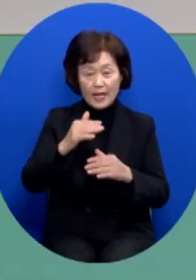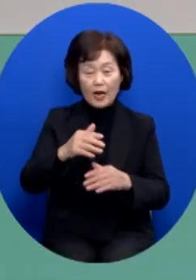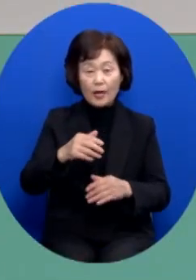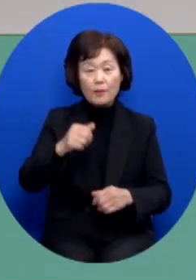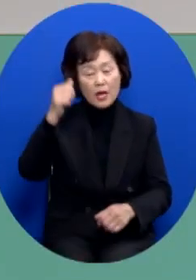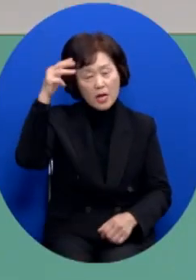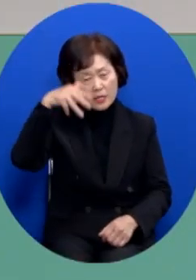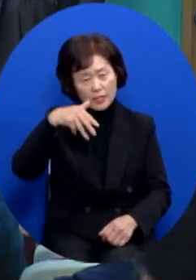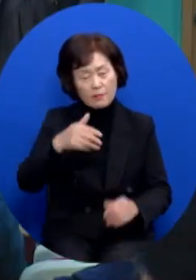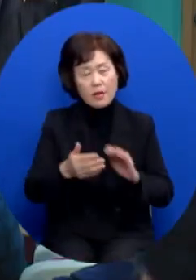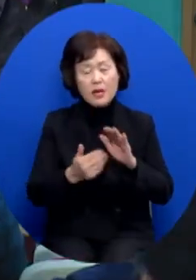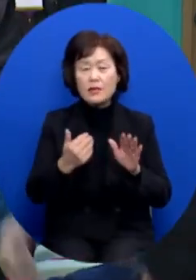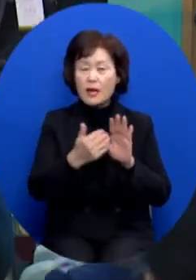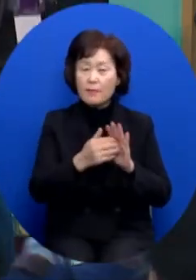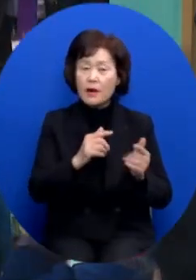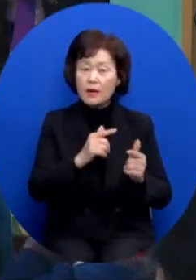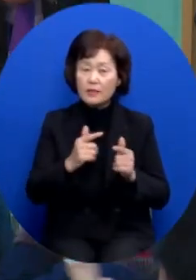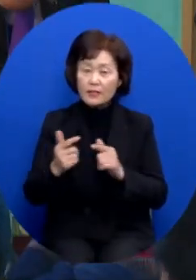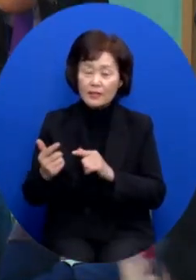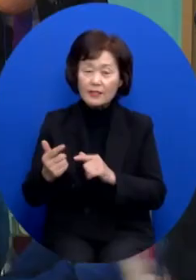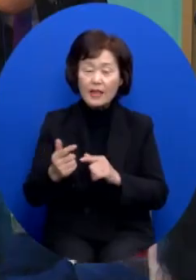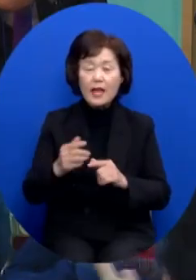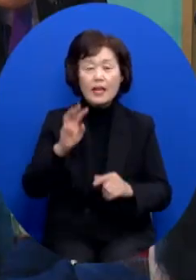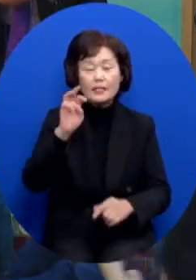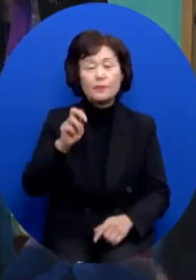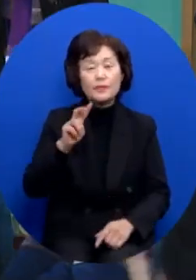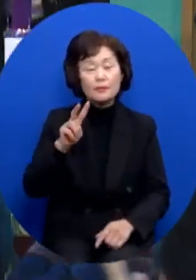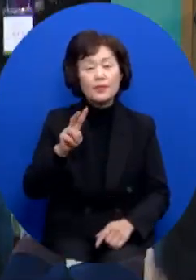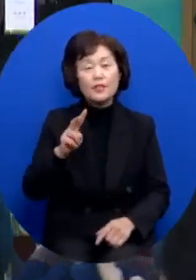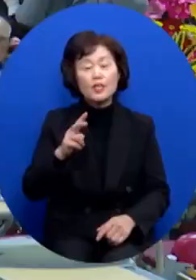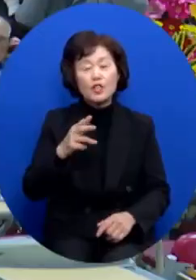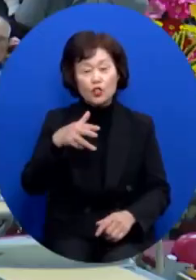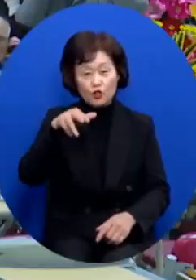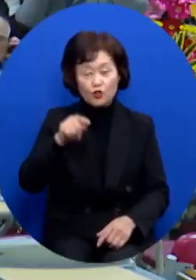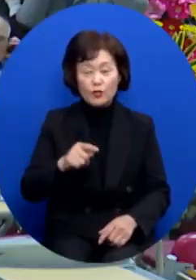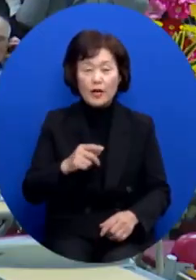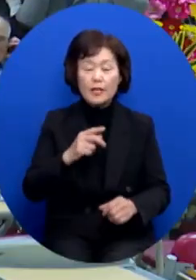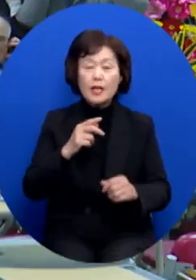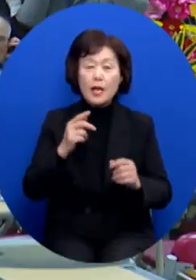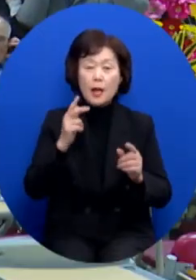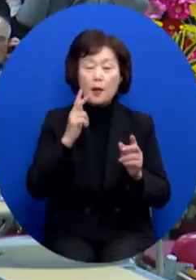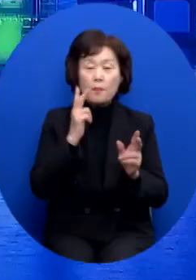치매치료와 예방 등의 교육 내용으로 32주간 매주 2시간씩 강의가 진행됩니다.